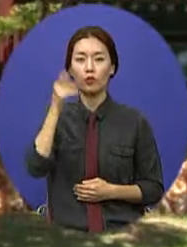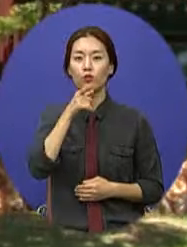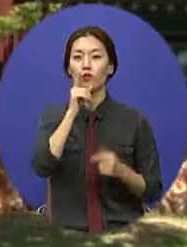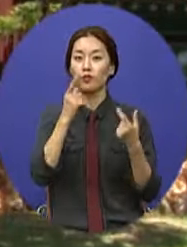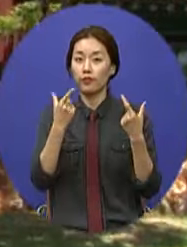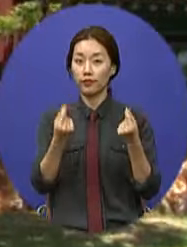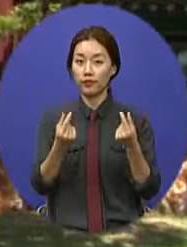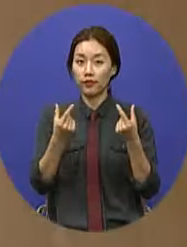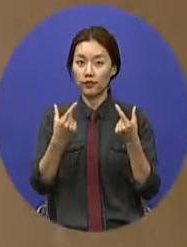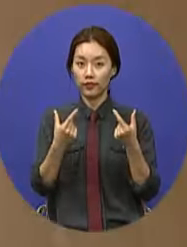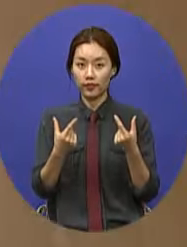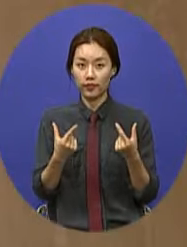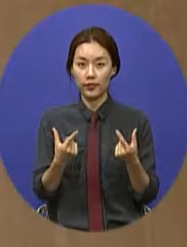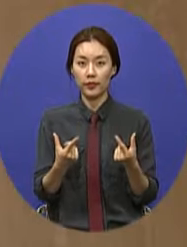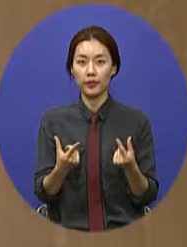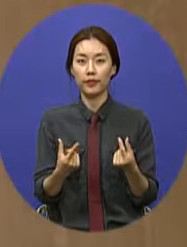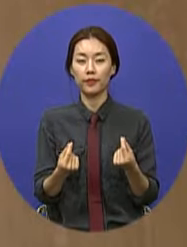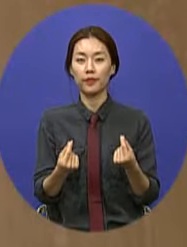먹물